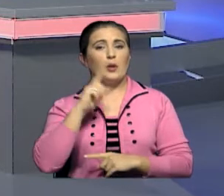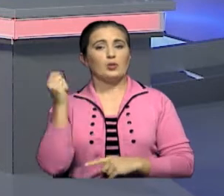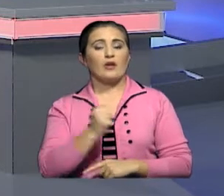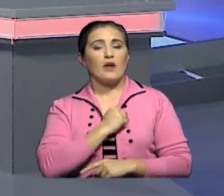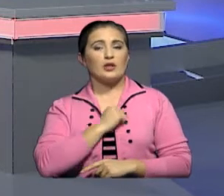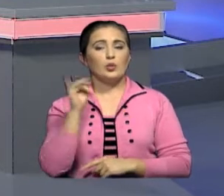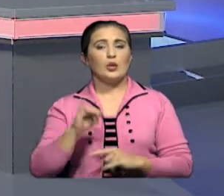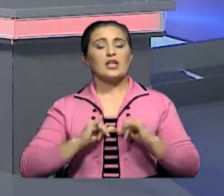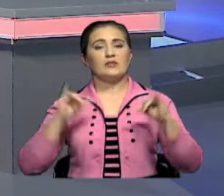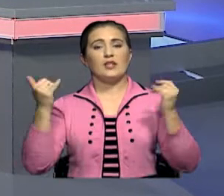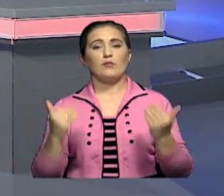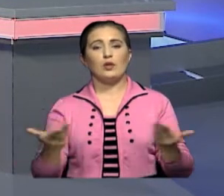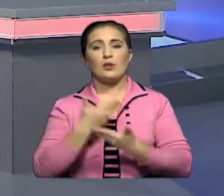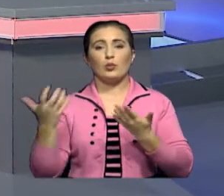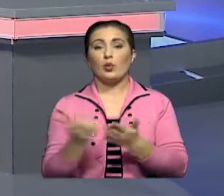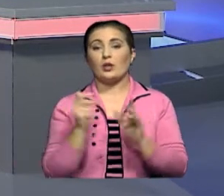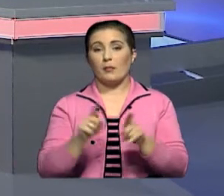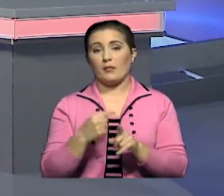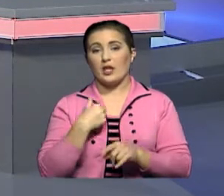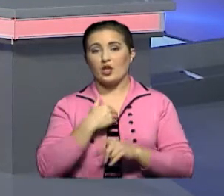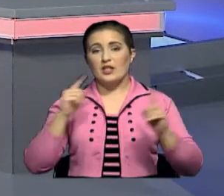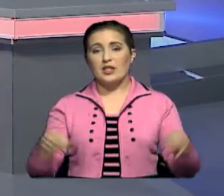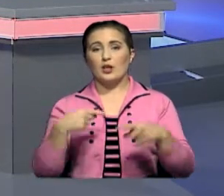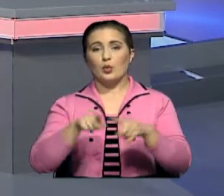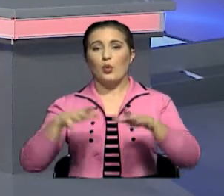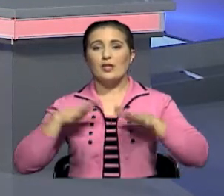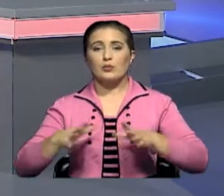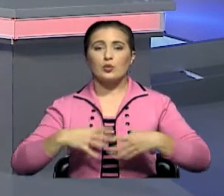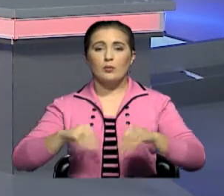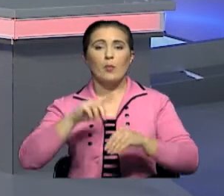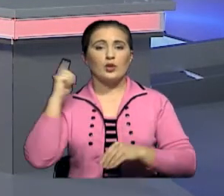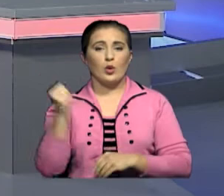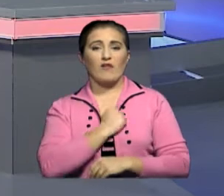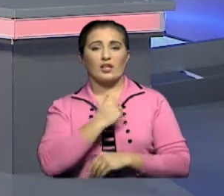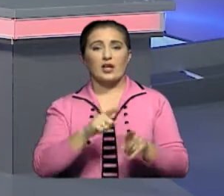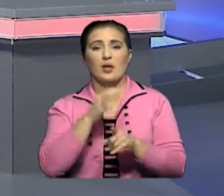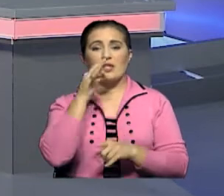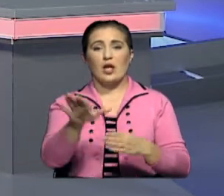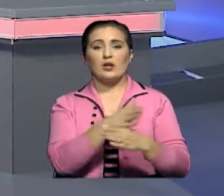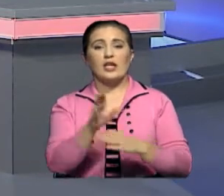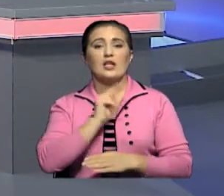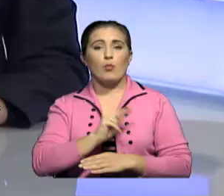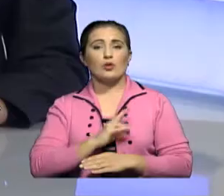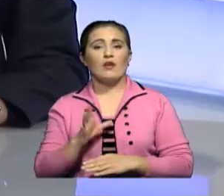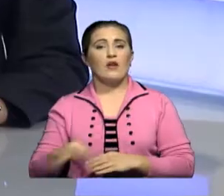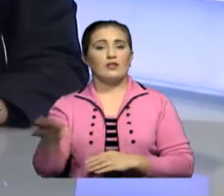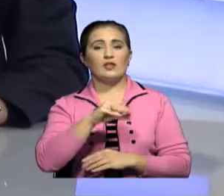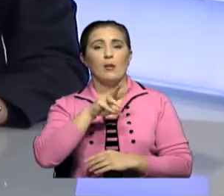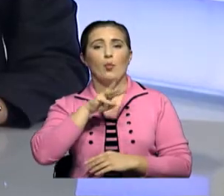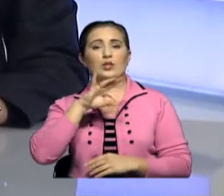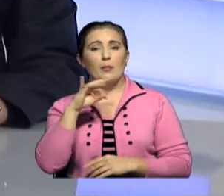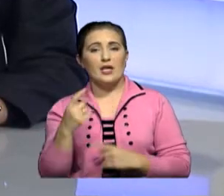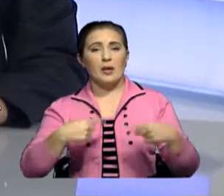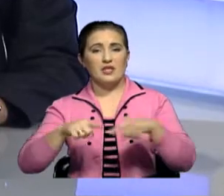развития сегодня нам удалось как мне кажется создать такую крымскую семью молодые gordy как я уже сказал отделении работают во всех муниципальных образованиях